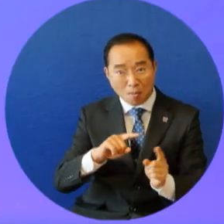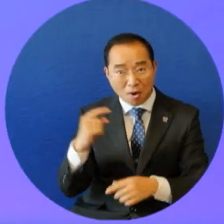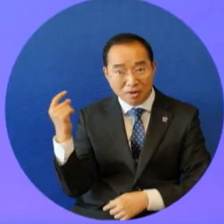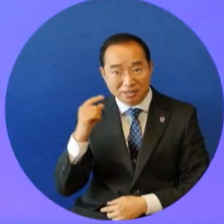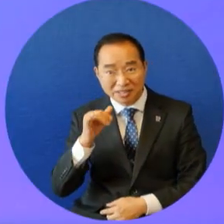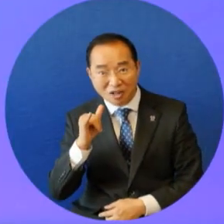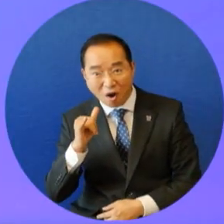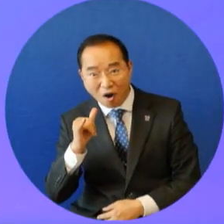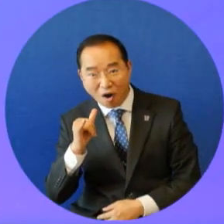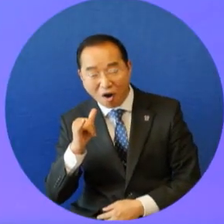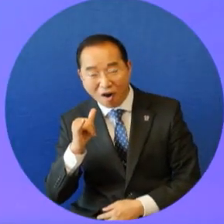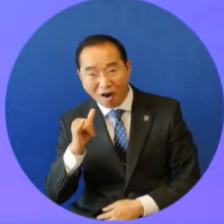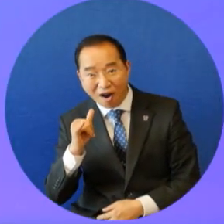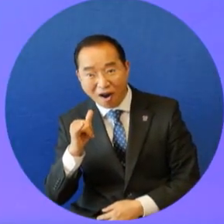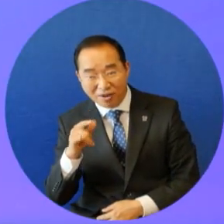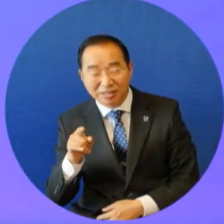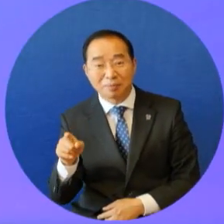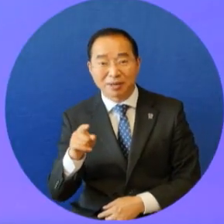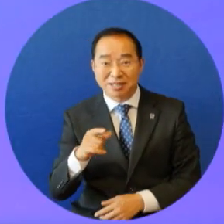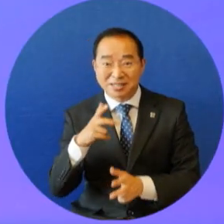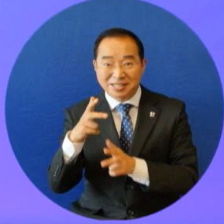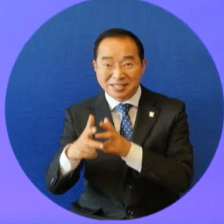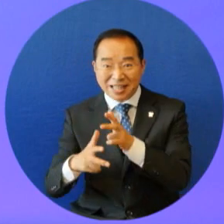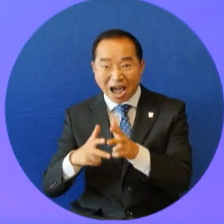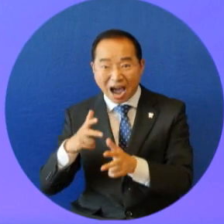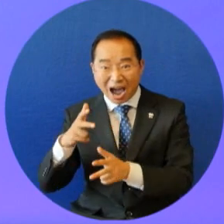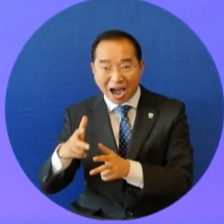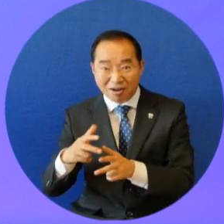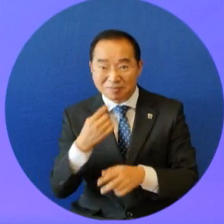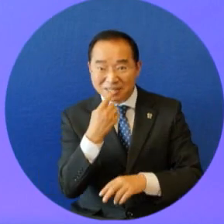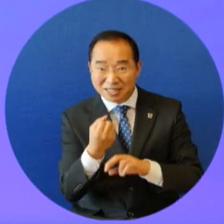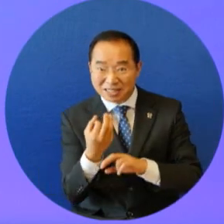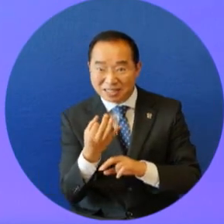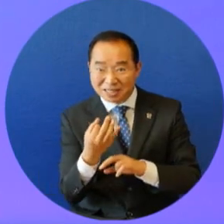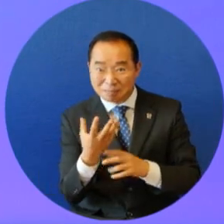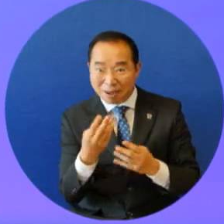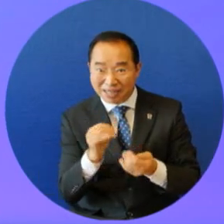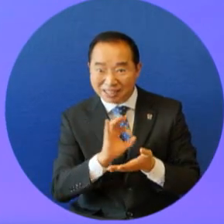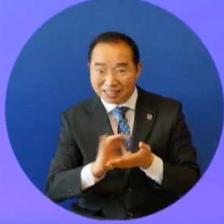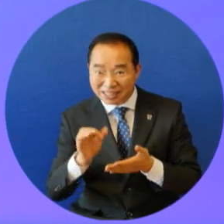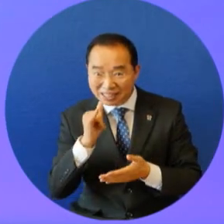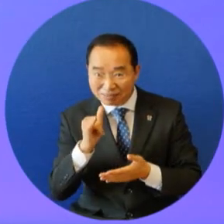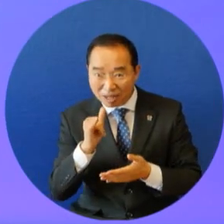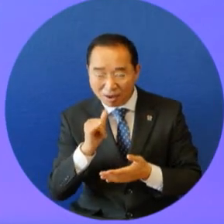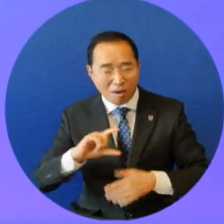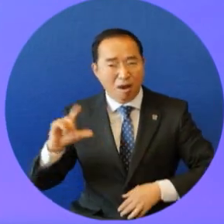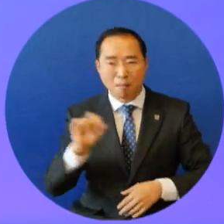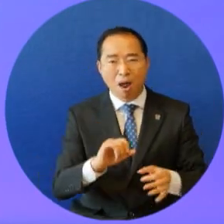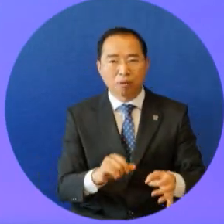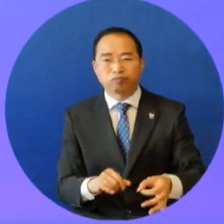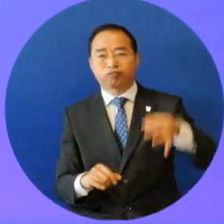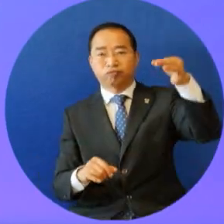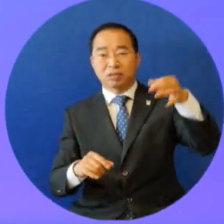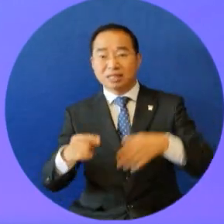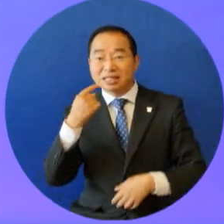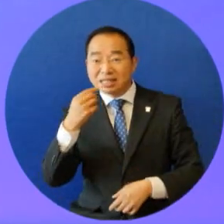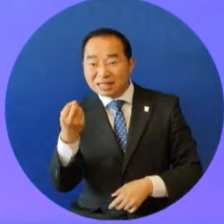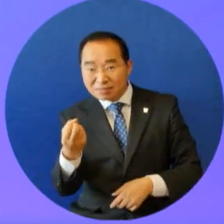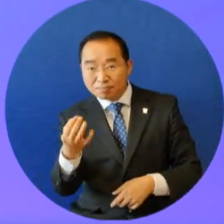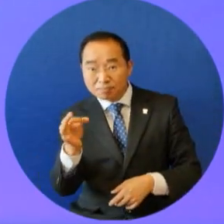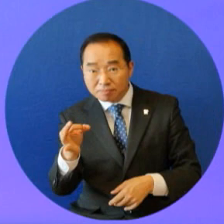경기가 회복돼서 산업용으로 은 수요가 굉장히 많이 쓰일 것 같다 그러면 은이 훨씬 더